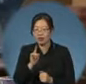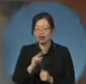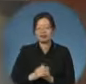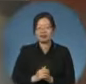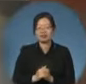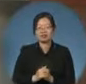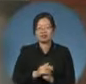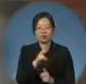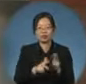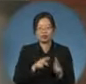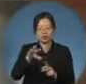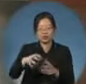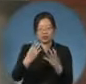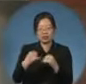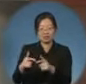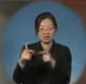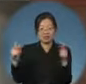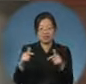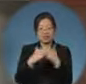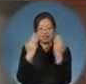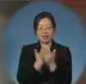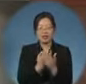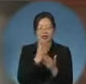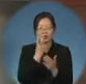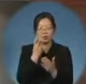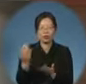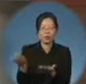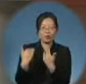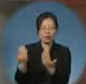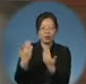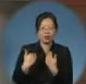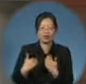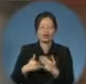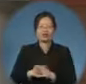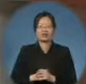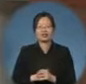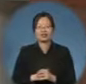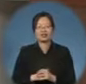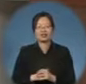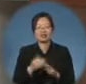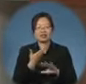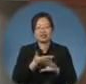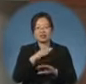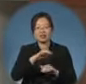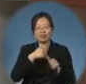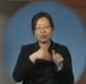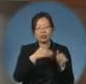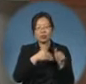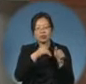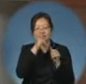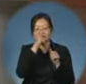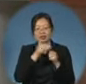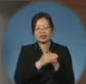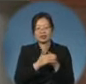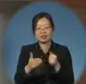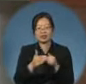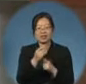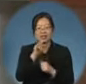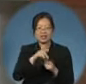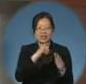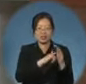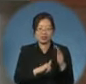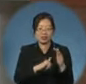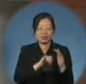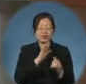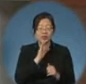공장의 여기에 많이 늘어나면 다솔 올라와라 뭐 이렇게 하면 딴 데로 보내고 그래서 색깔 지옥은